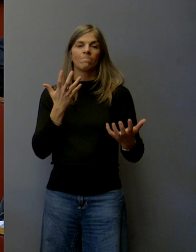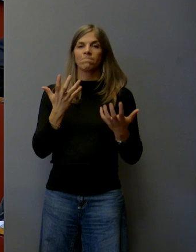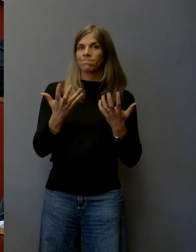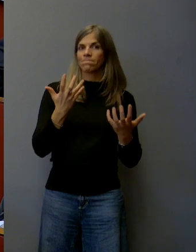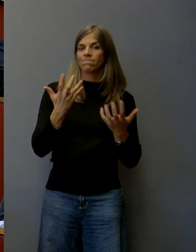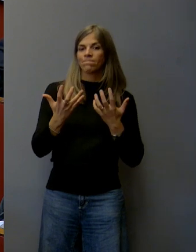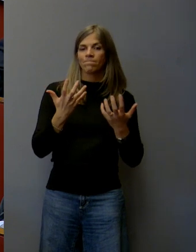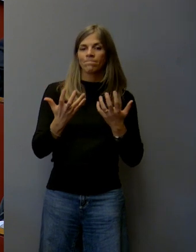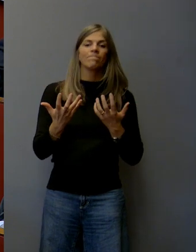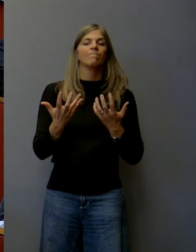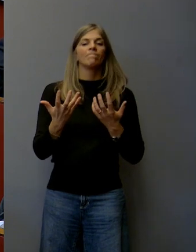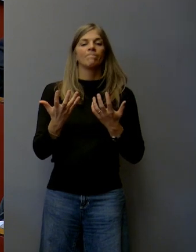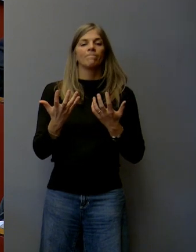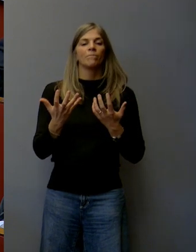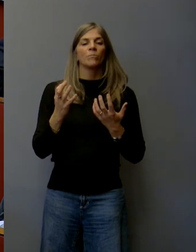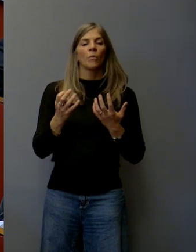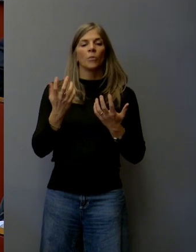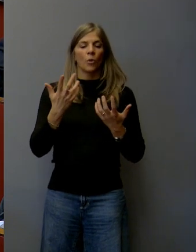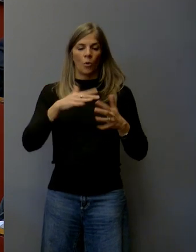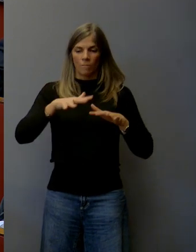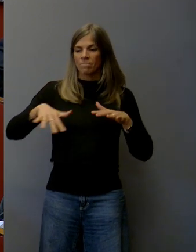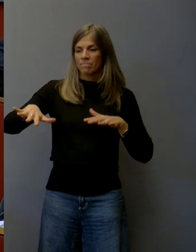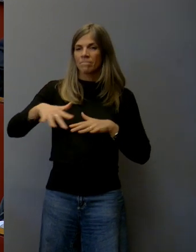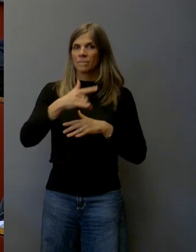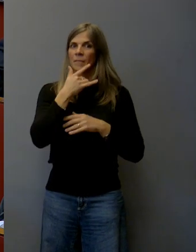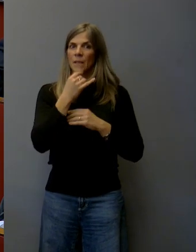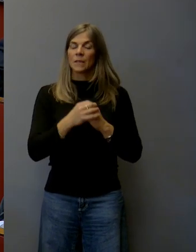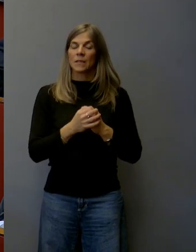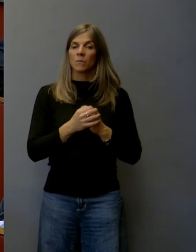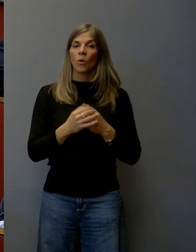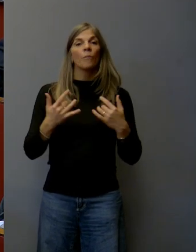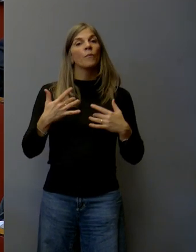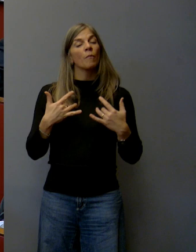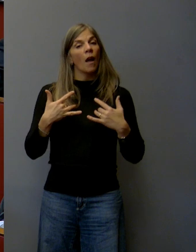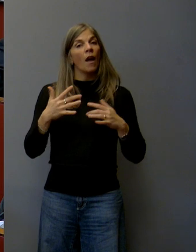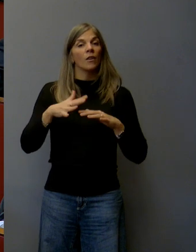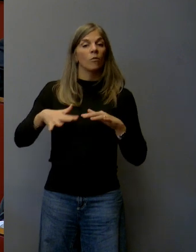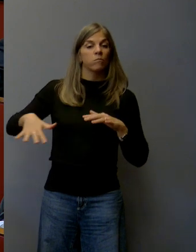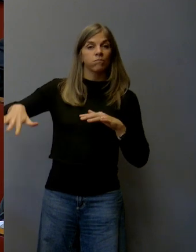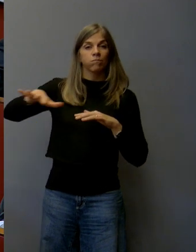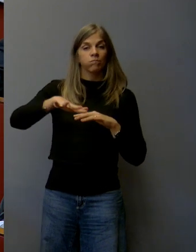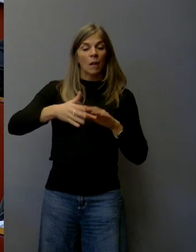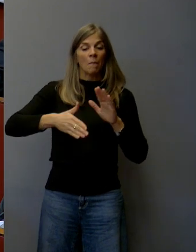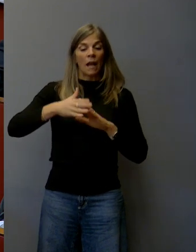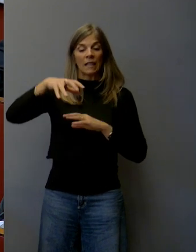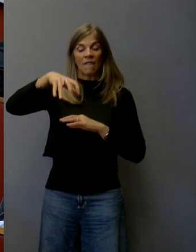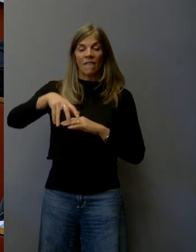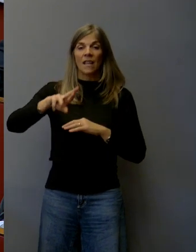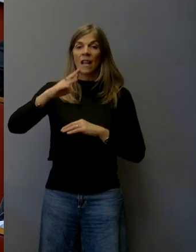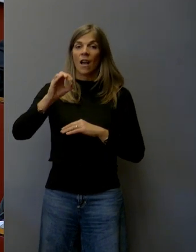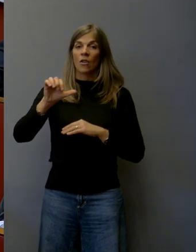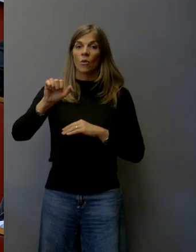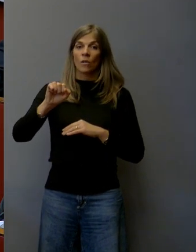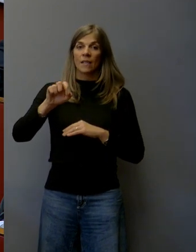vista del paesaggio è un parco che si estende da Villa Rosazza salendo e